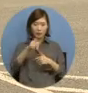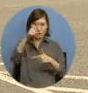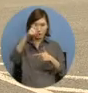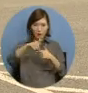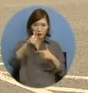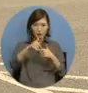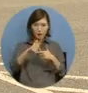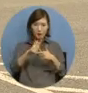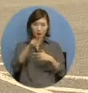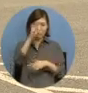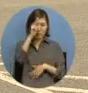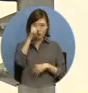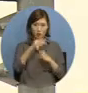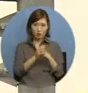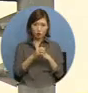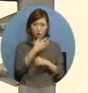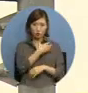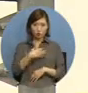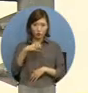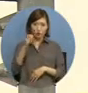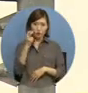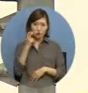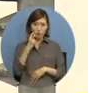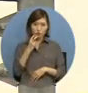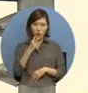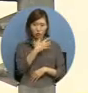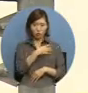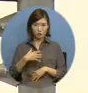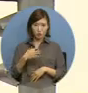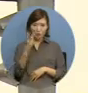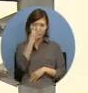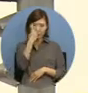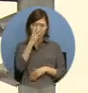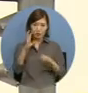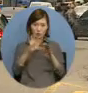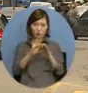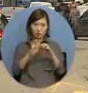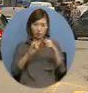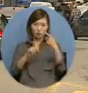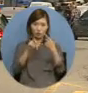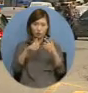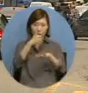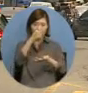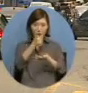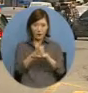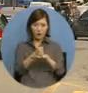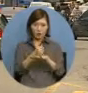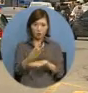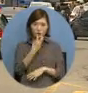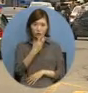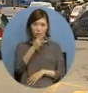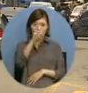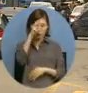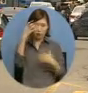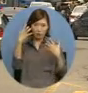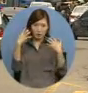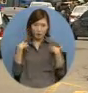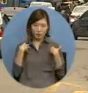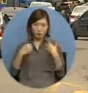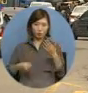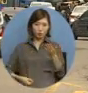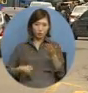강남경찰서와 강남구청, 서초구청이 정밀 진단을 거쳐 지난 6월 말 서울지방경찰청에서 최종